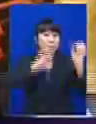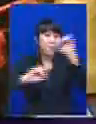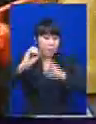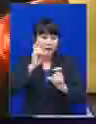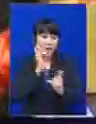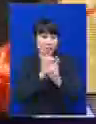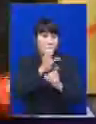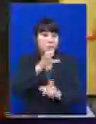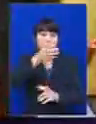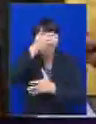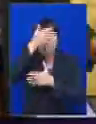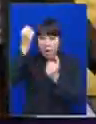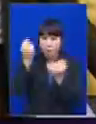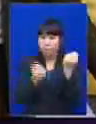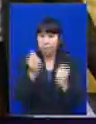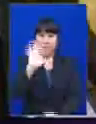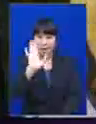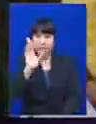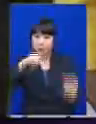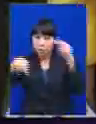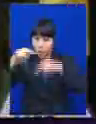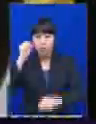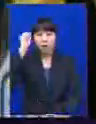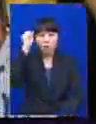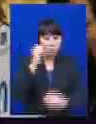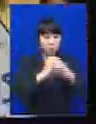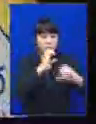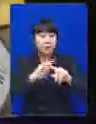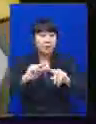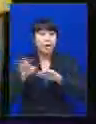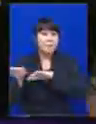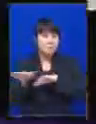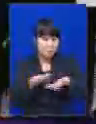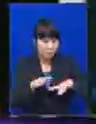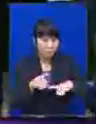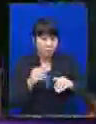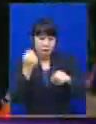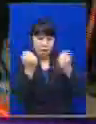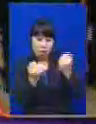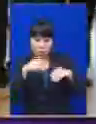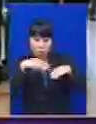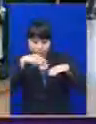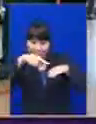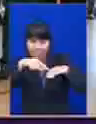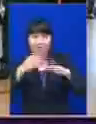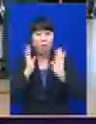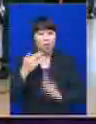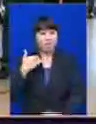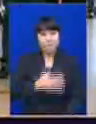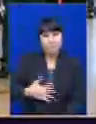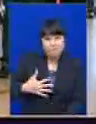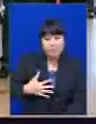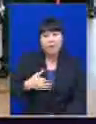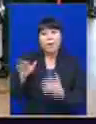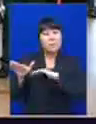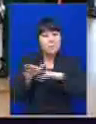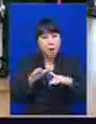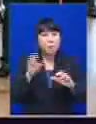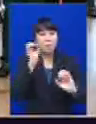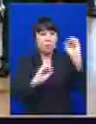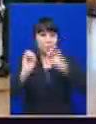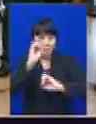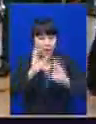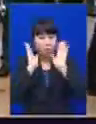ขับเพื่อกำกับดูแลการเดินรถสาธารณะให้มีความพร้อมทั้งสภาพตัวรถและคนขับให้เกิดความปลอดภัยและสร้างความมั่นใจในการเดิน